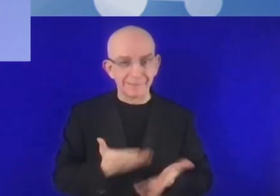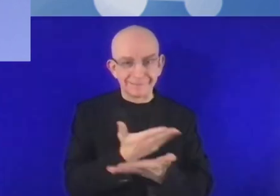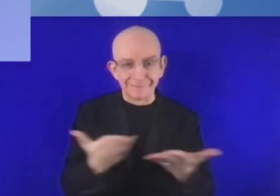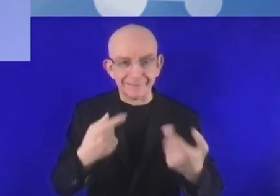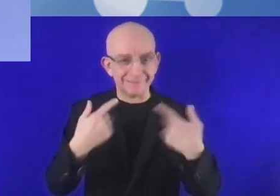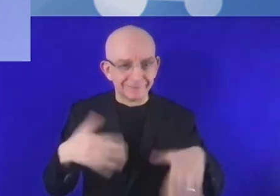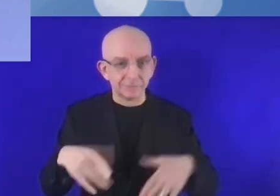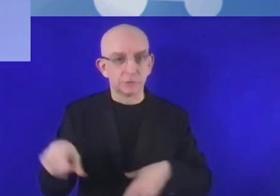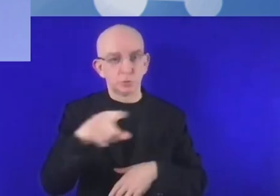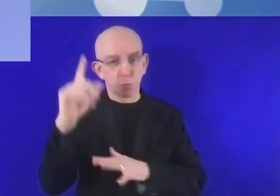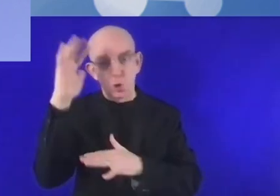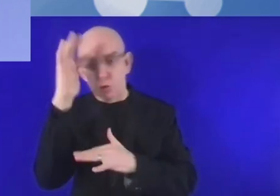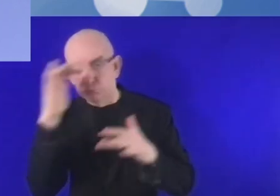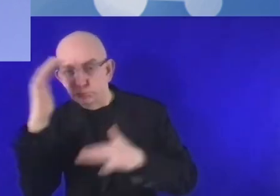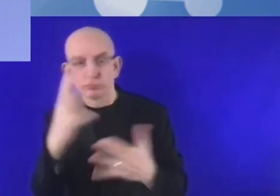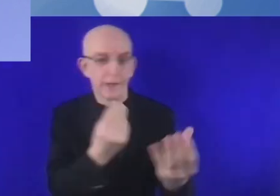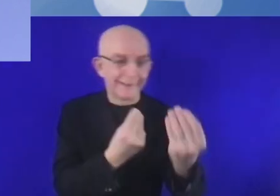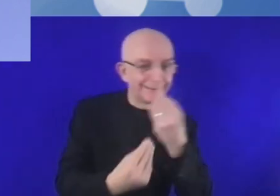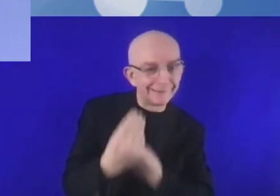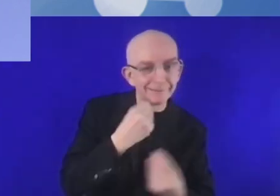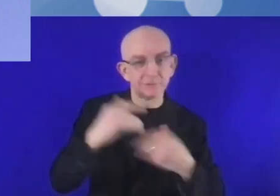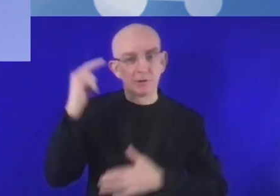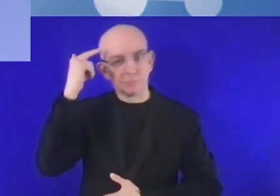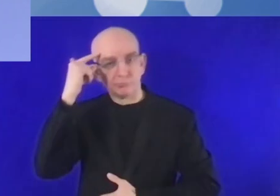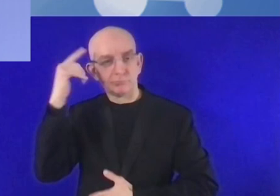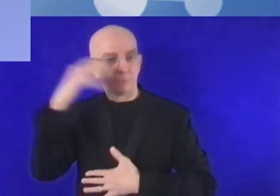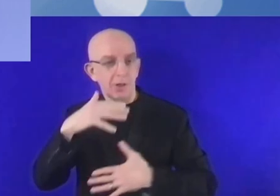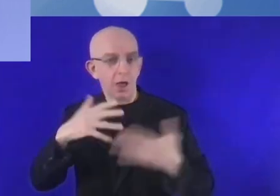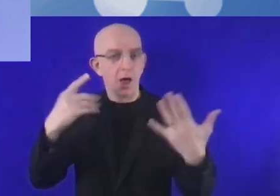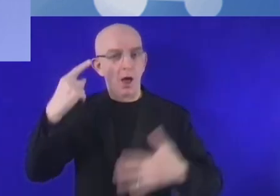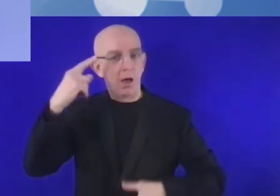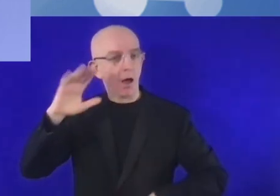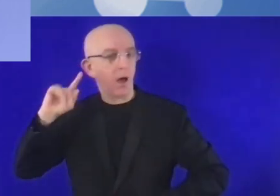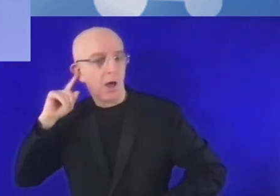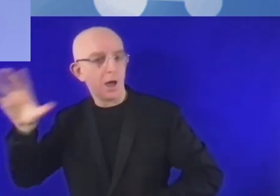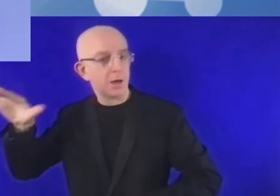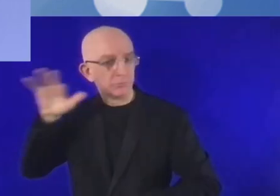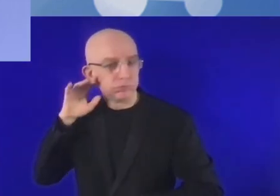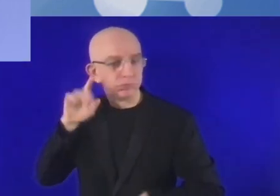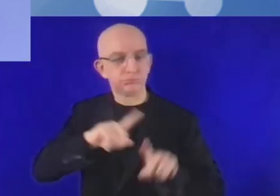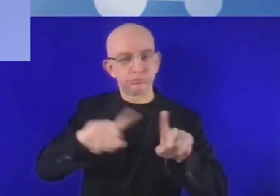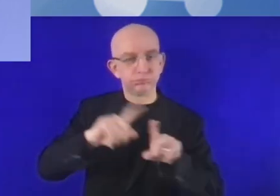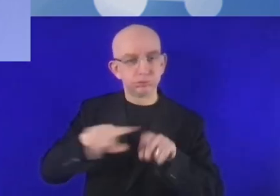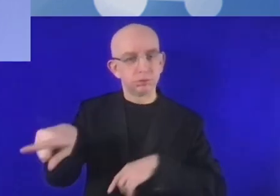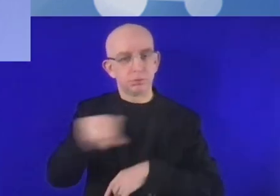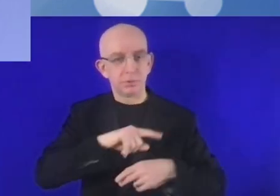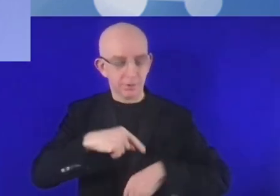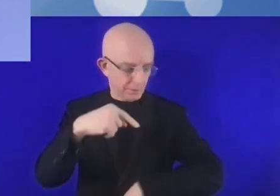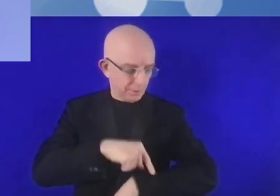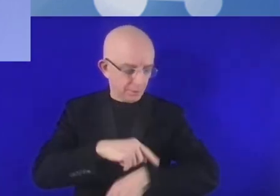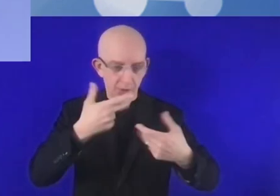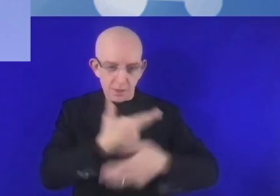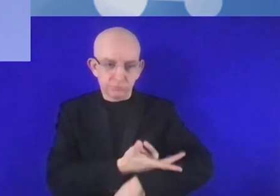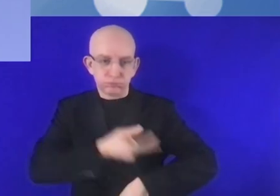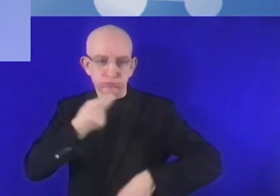ma bezpośredni wpływ na to, jak funkcjonuje nasz organizm, a nawet to, w jaki sposób DNA koduje białko, a w